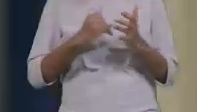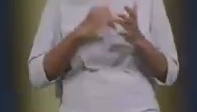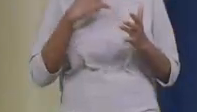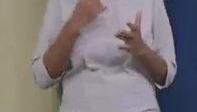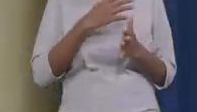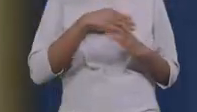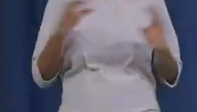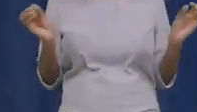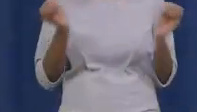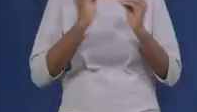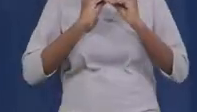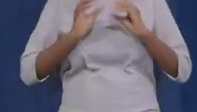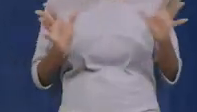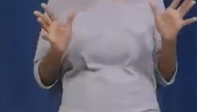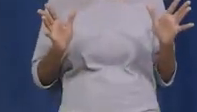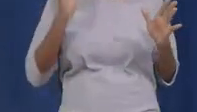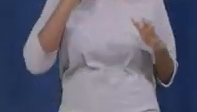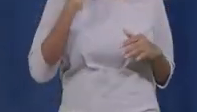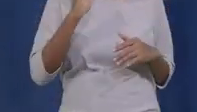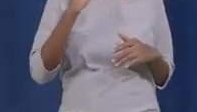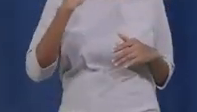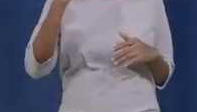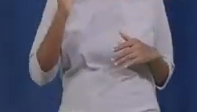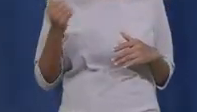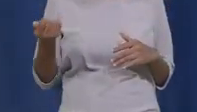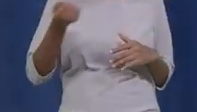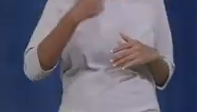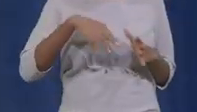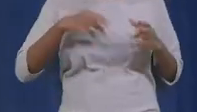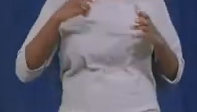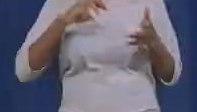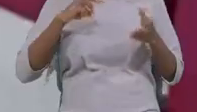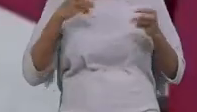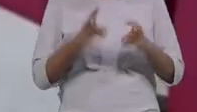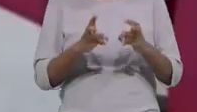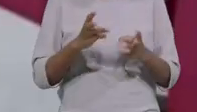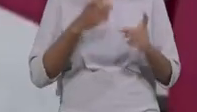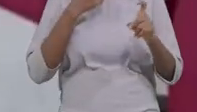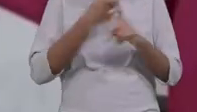dit, et rien ne pourra vous nuire.